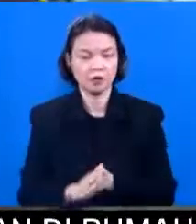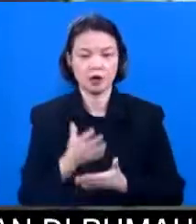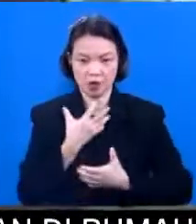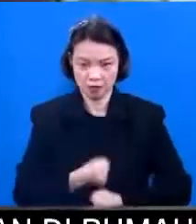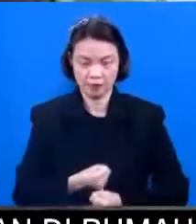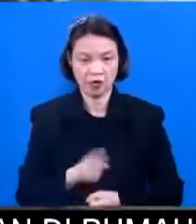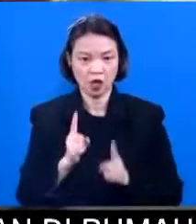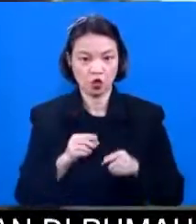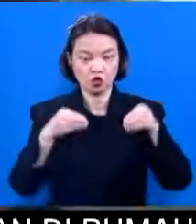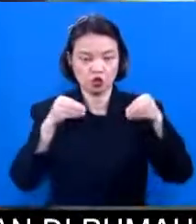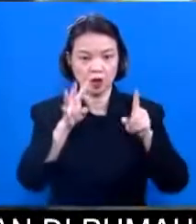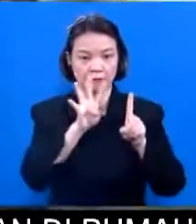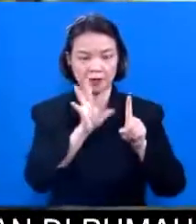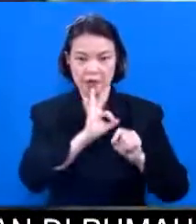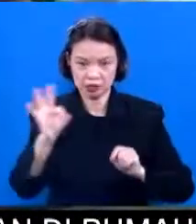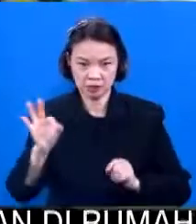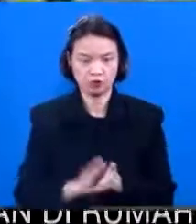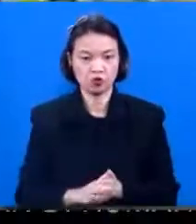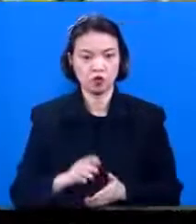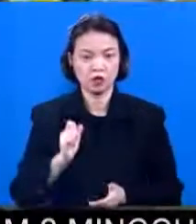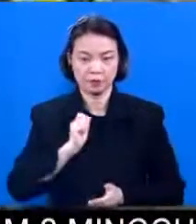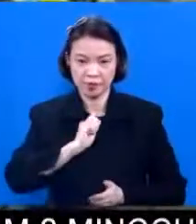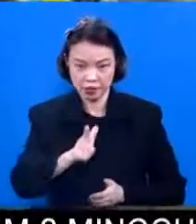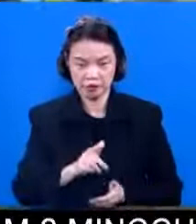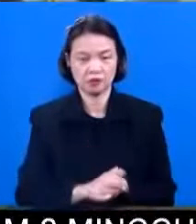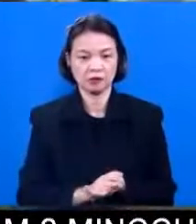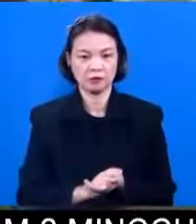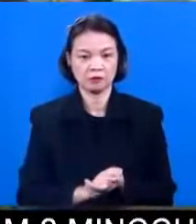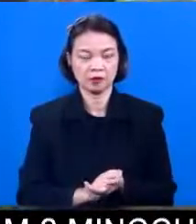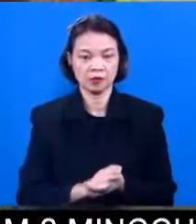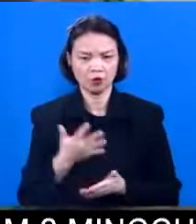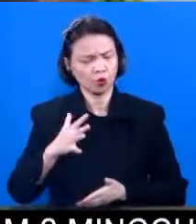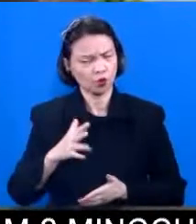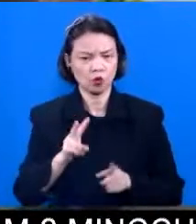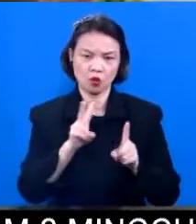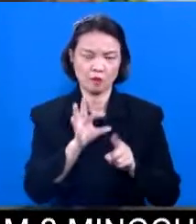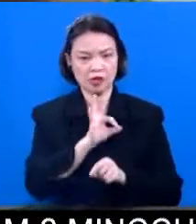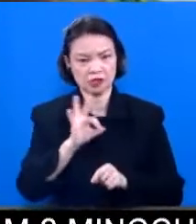dengan harga Rp14.000, harga yang mereka beli baik dari agen maupun distributor berada di angka sekitar